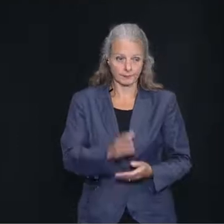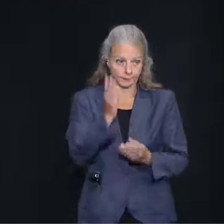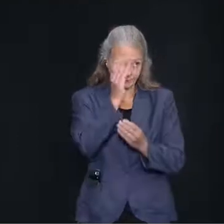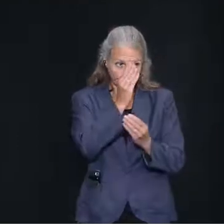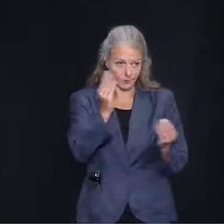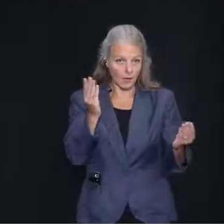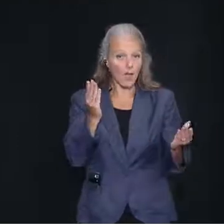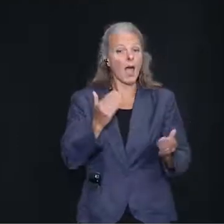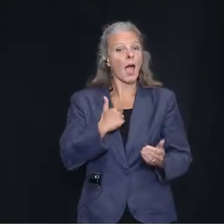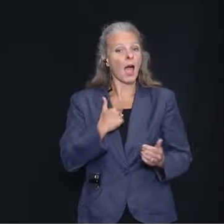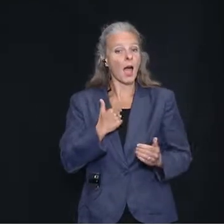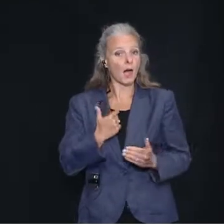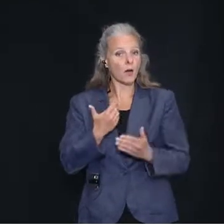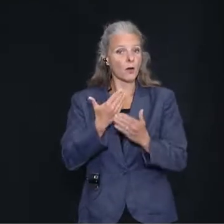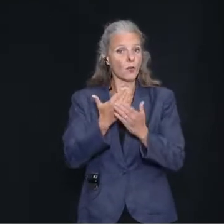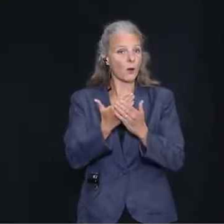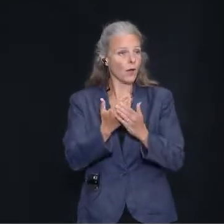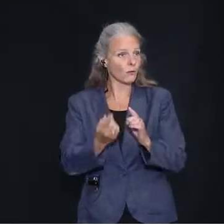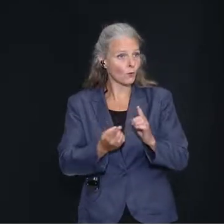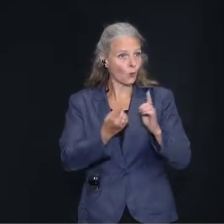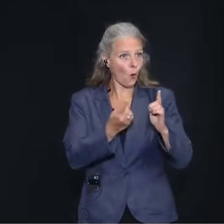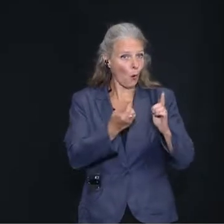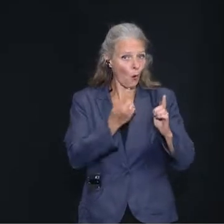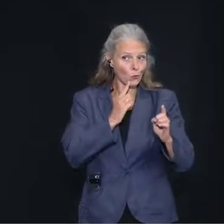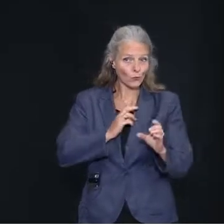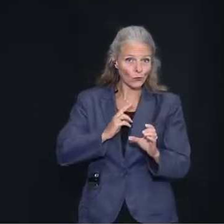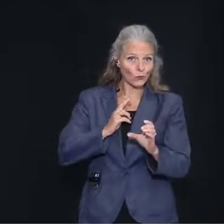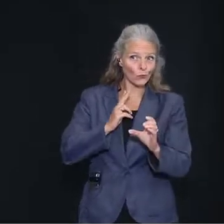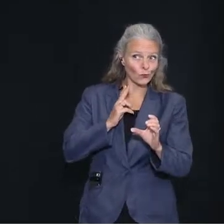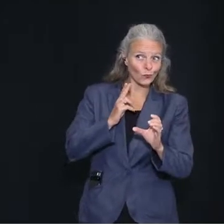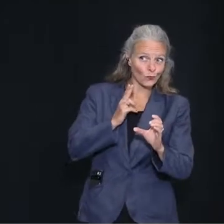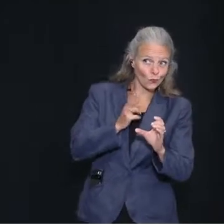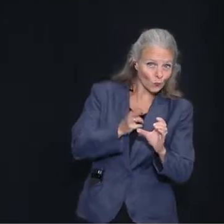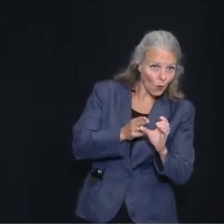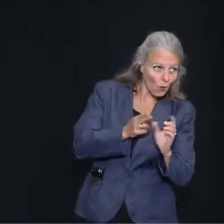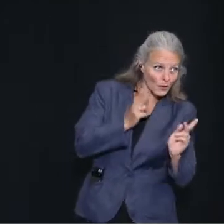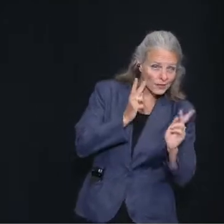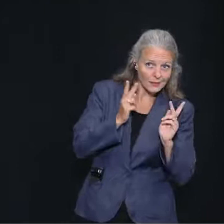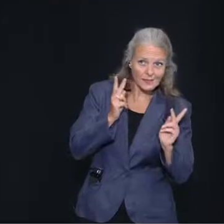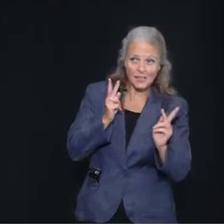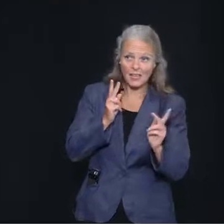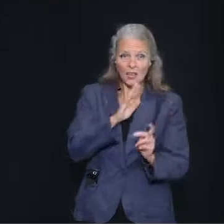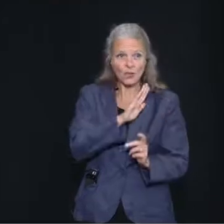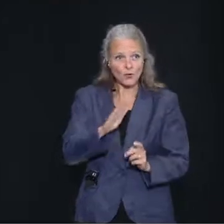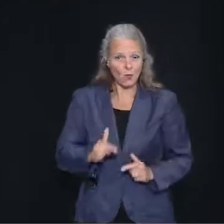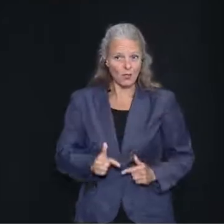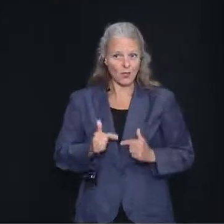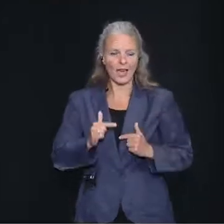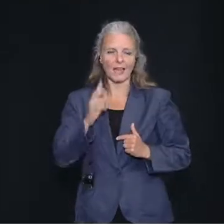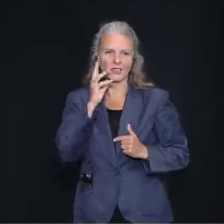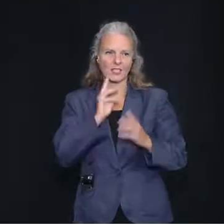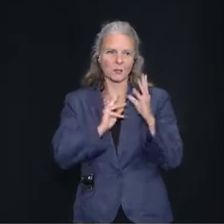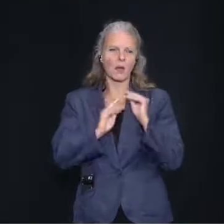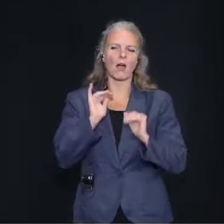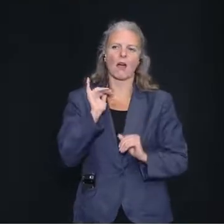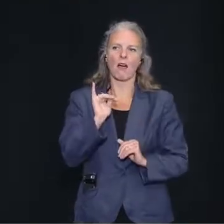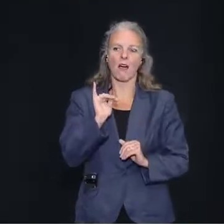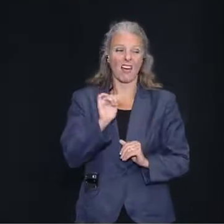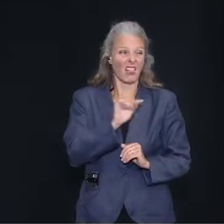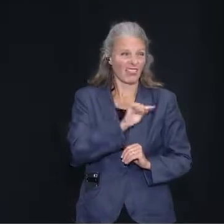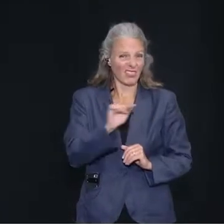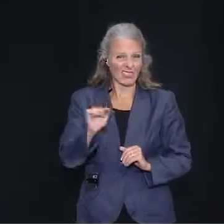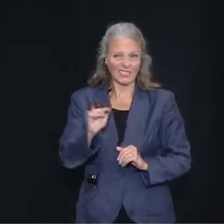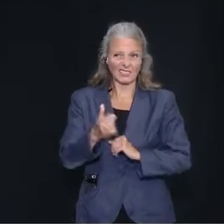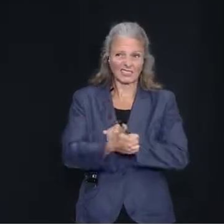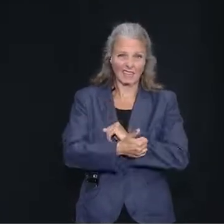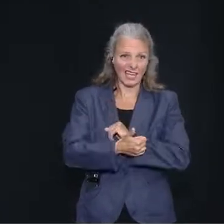while I came to be with you, it was your life and experiences, the indigenous realities of